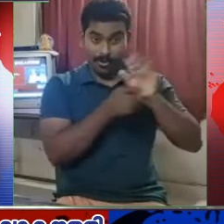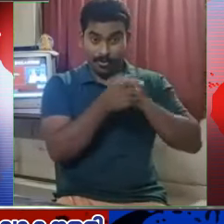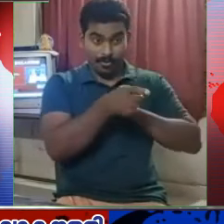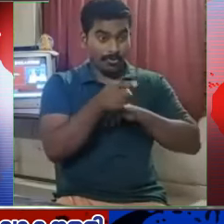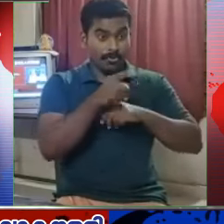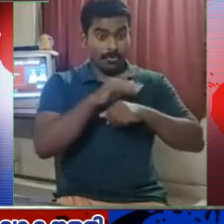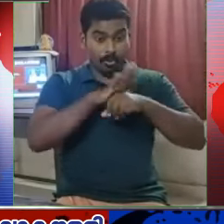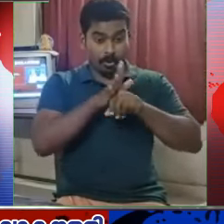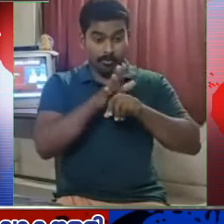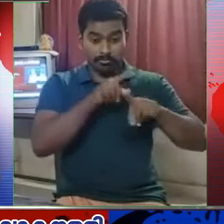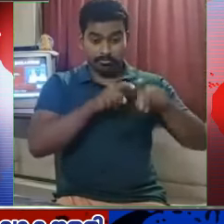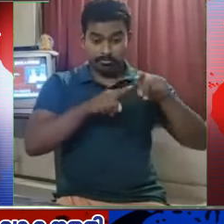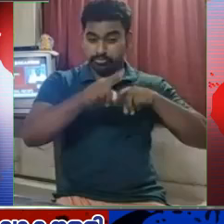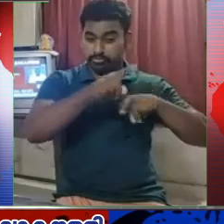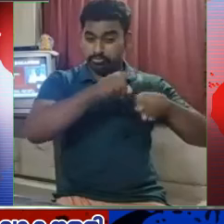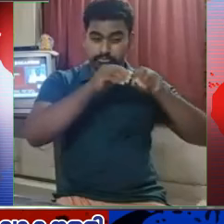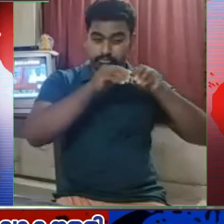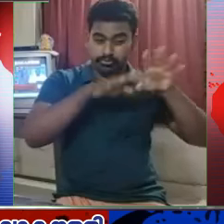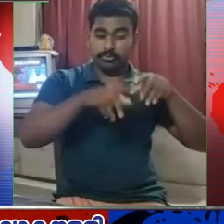അതിലൊന്ന്,